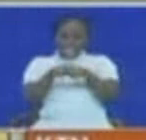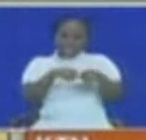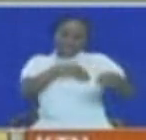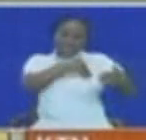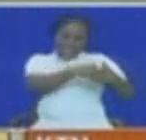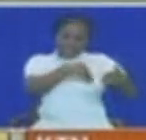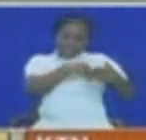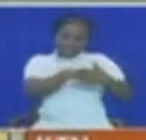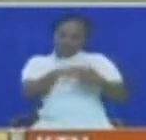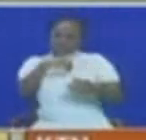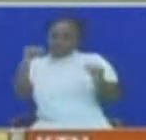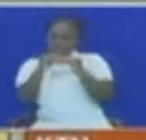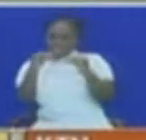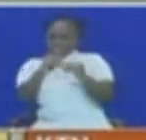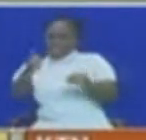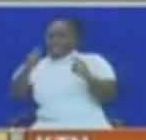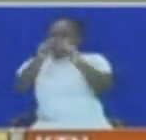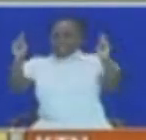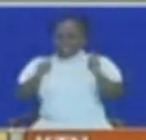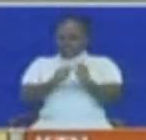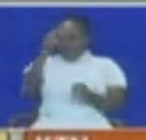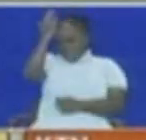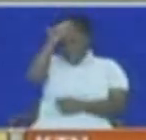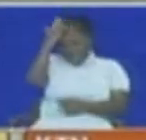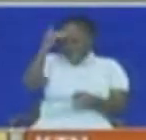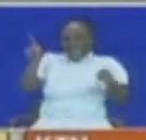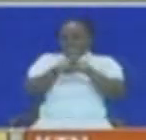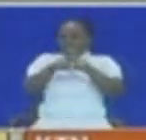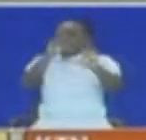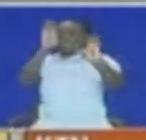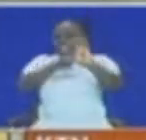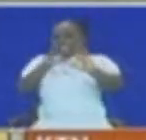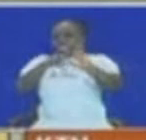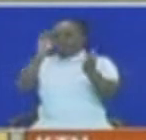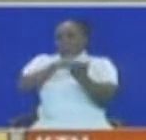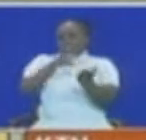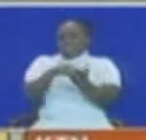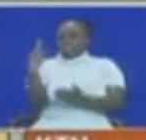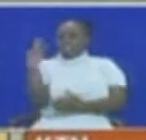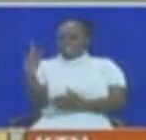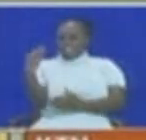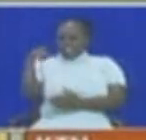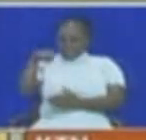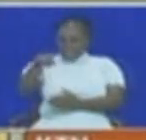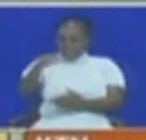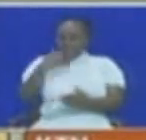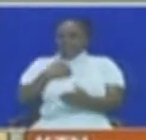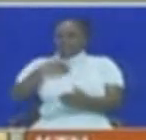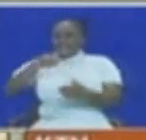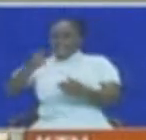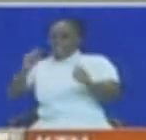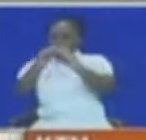wa Crystal Palace siku ya Jumatatu, nayo klabu ya Chelsea ambao wanaoshikilia nafasi ya pili kwenye jedwali watakuwa wenyeji wa klabu